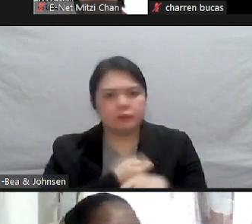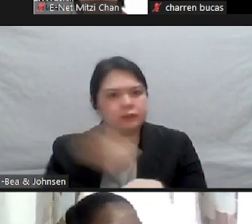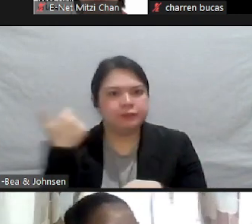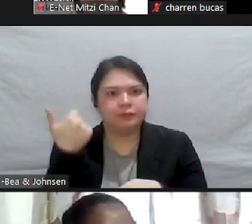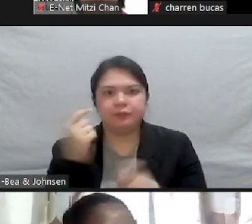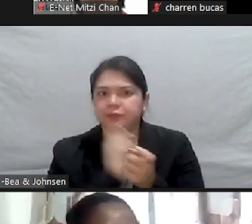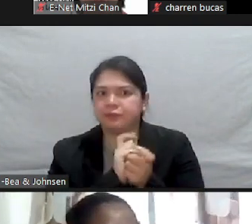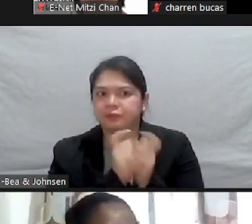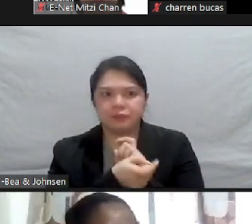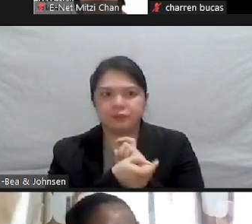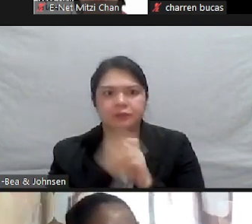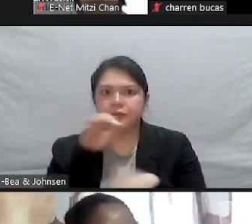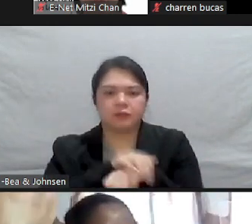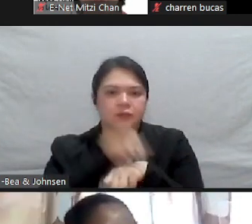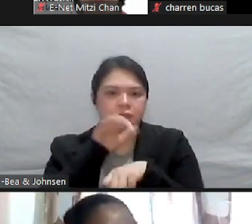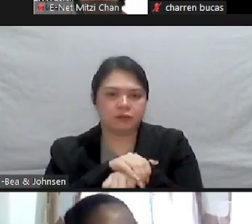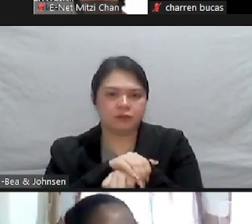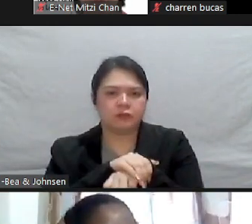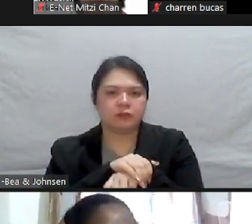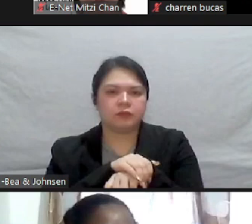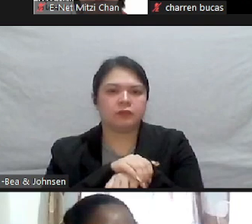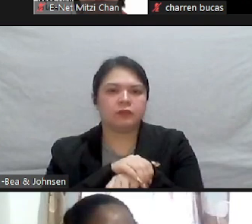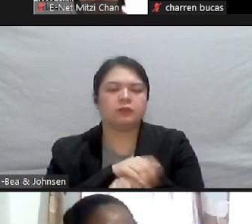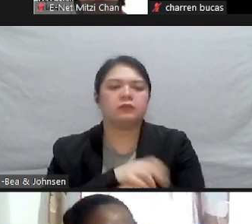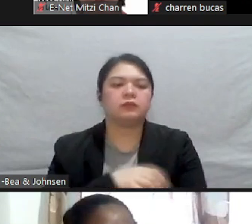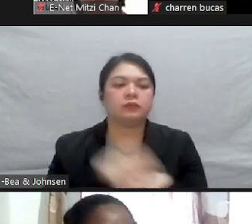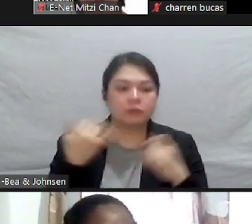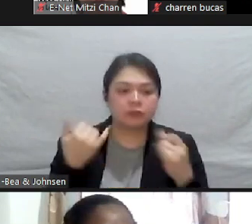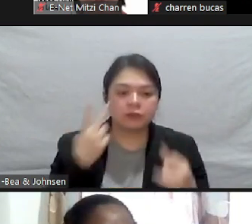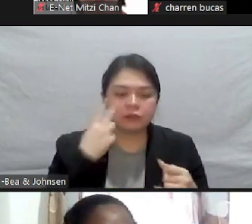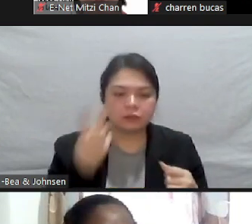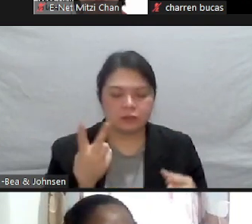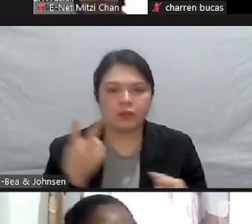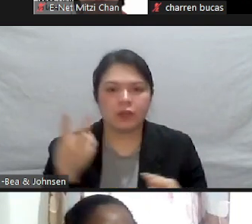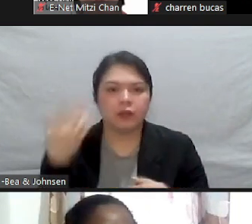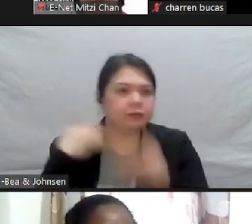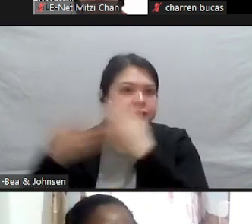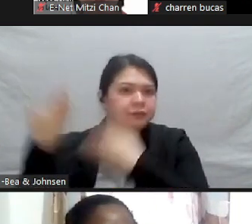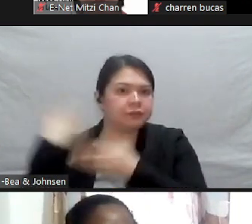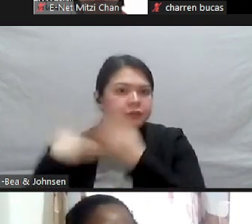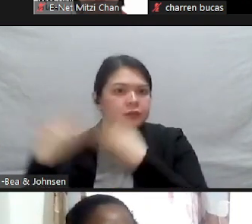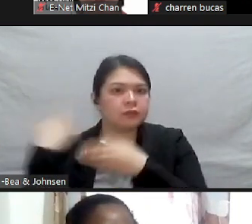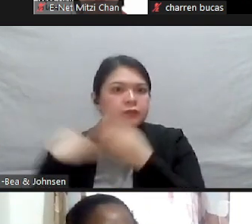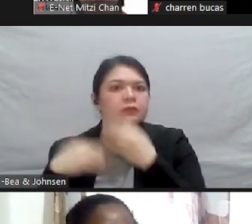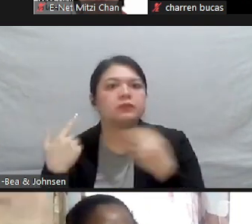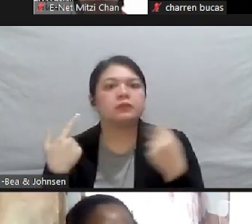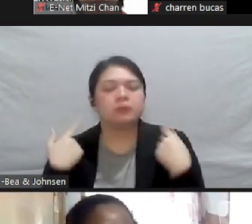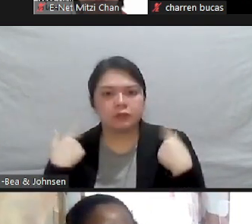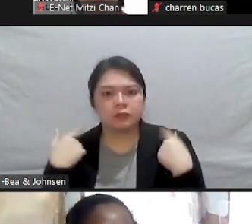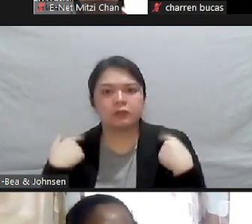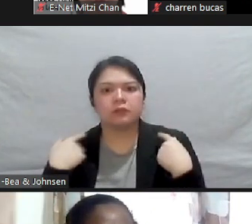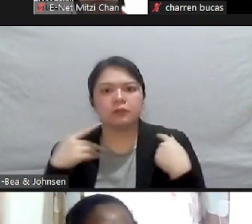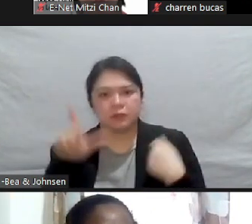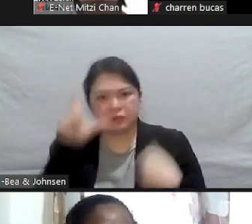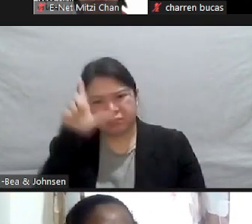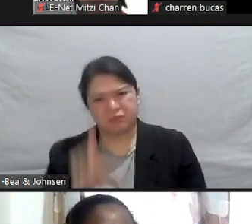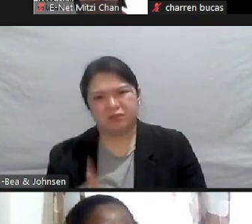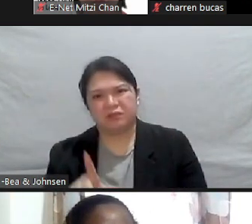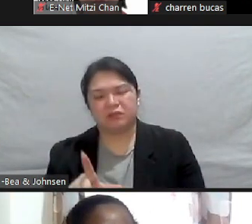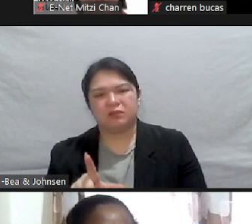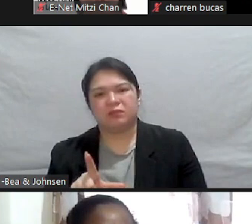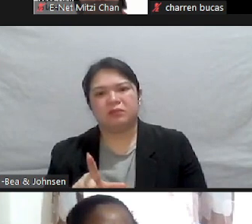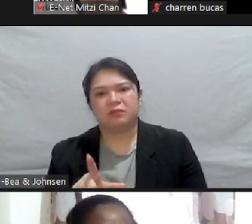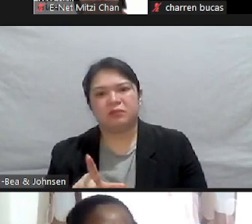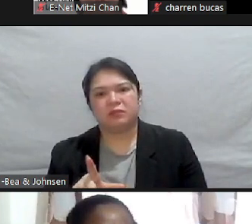ng Ingles na nakita natin sa ating kasaysayan na mababa ang ating ano,